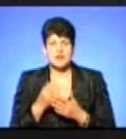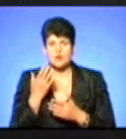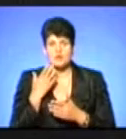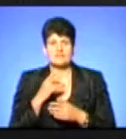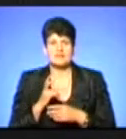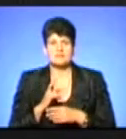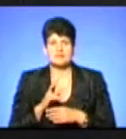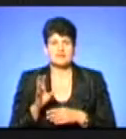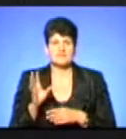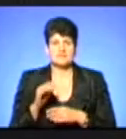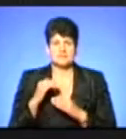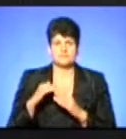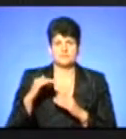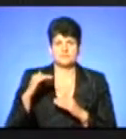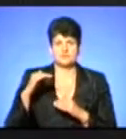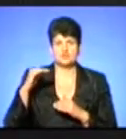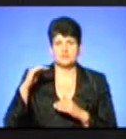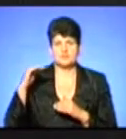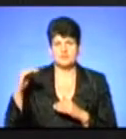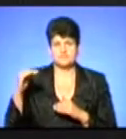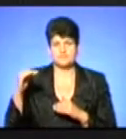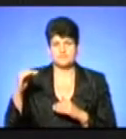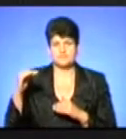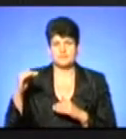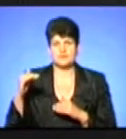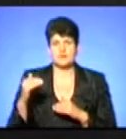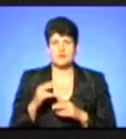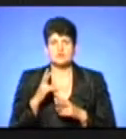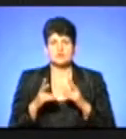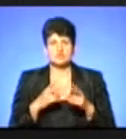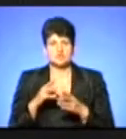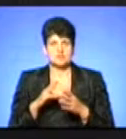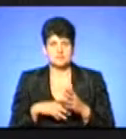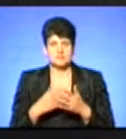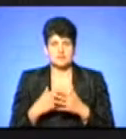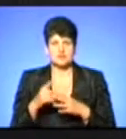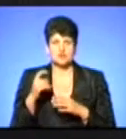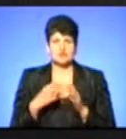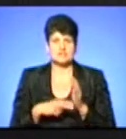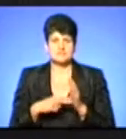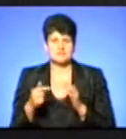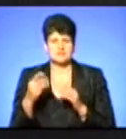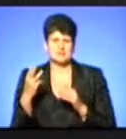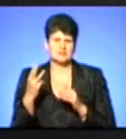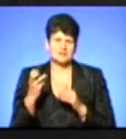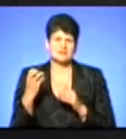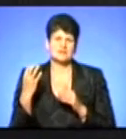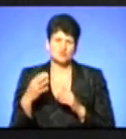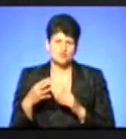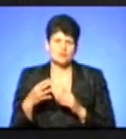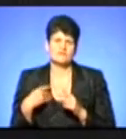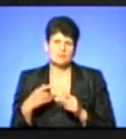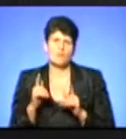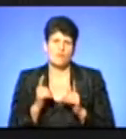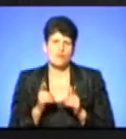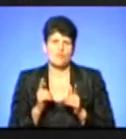прийде всі щаблі щодо, наприклад, оскарження того штрафу. Якщо зараз штраф 150 гривень, 340, він ще